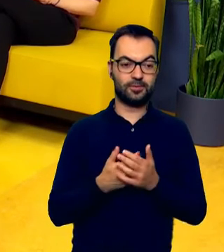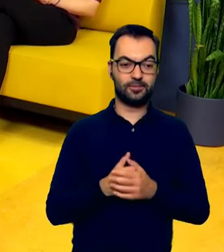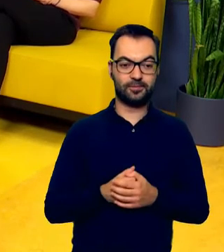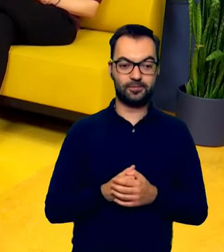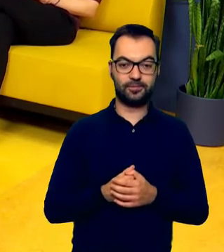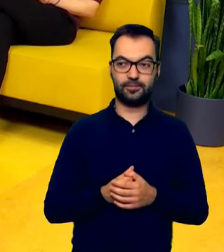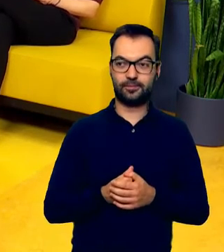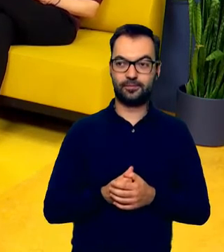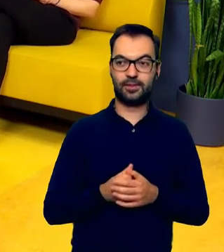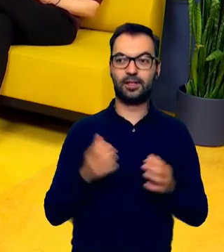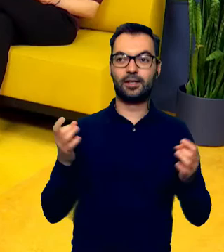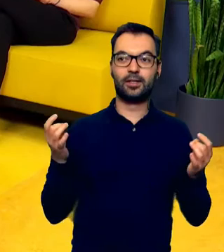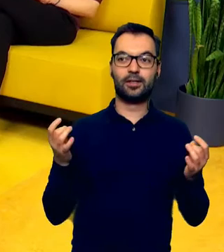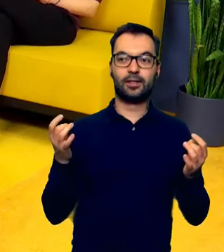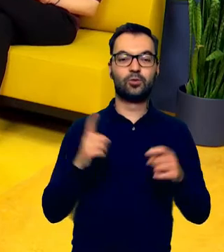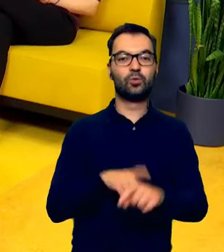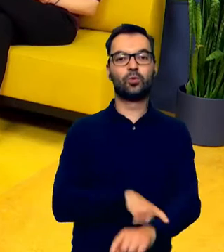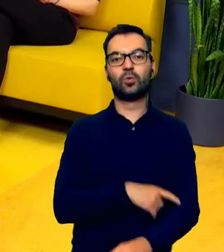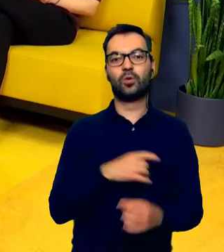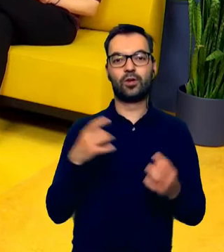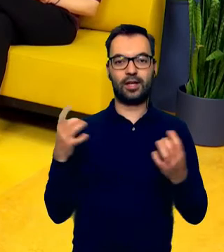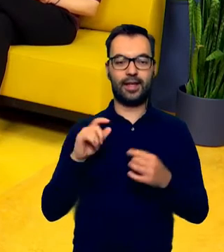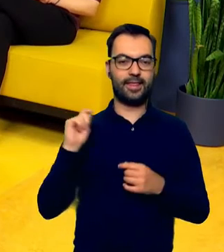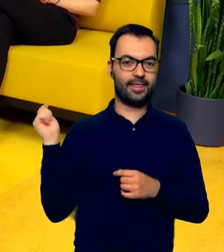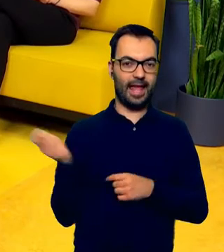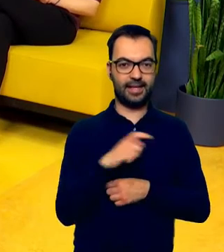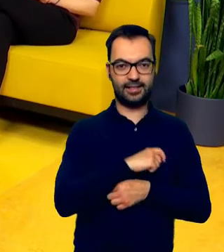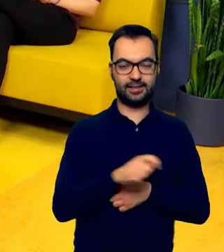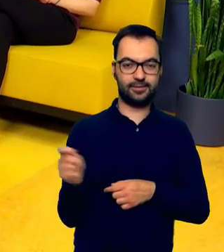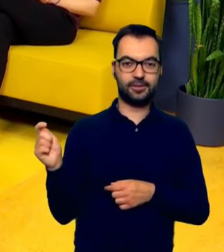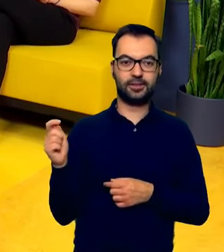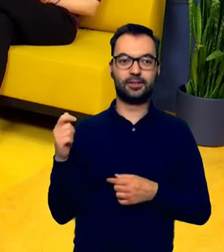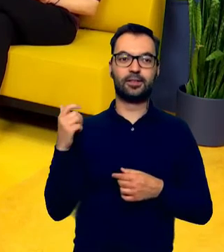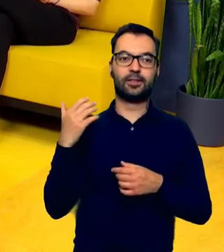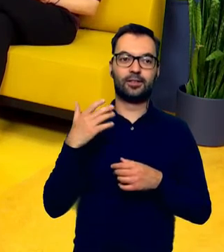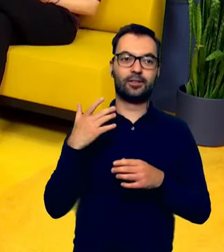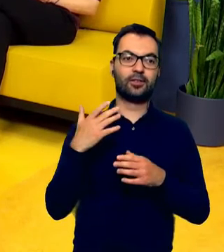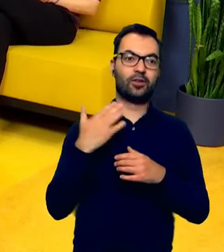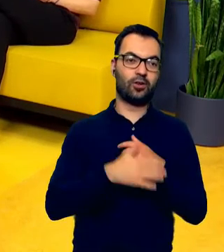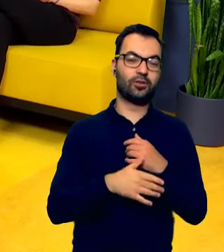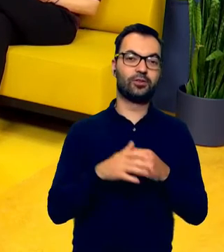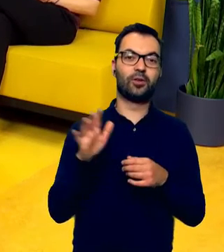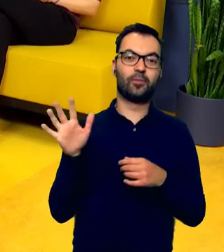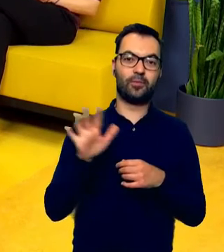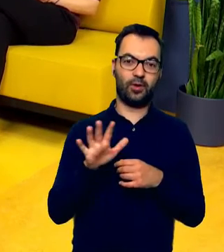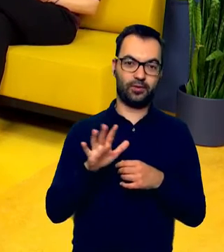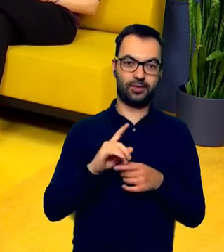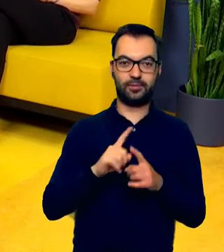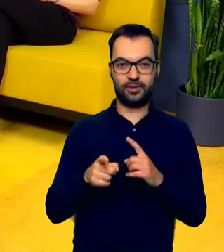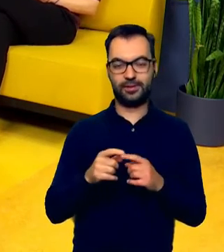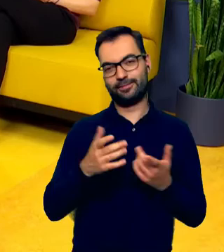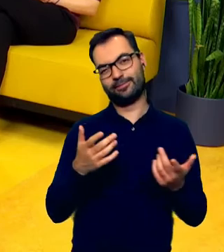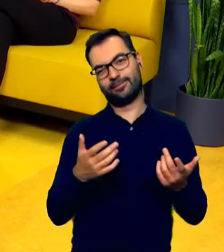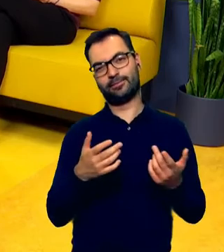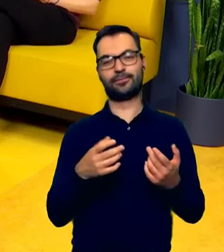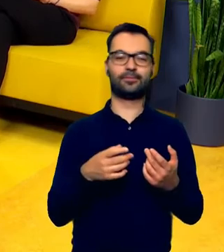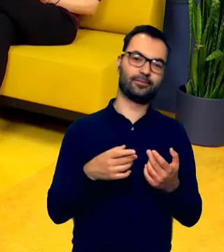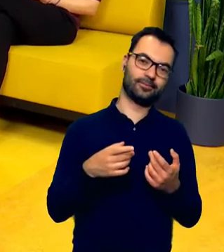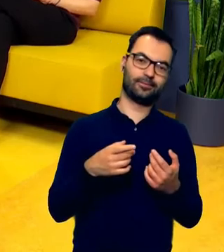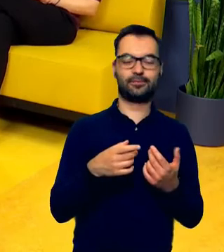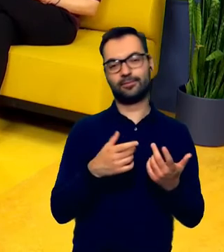o no, graniu, bardzo długim graniu w tenisa, tak, które kończy się po 17, więc jakby to można traktować trochę